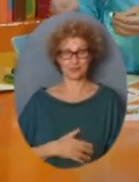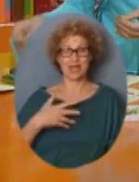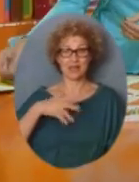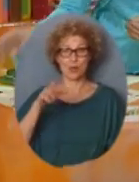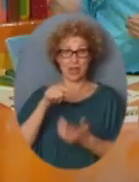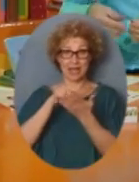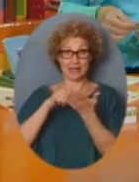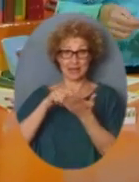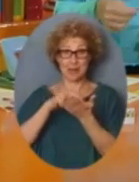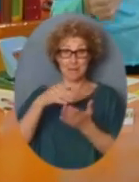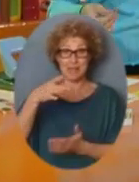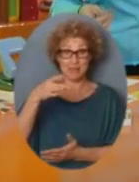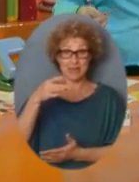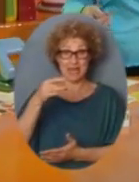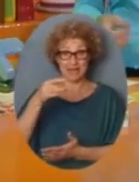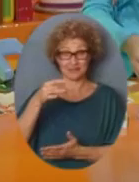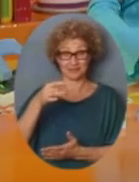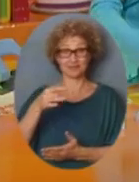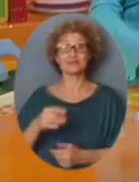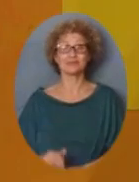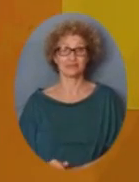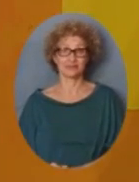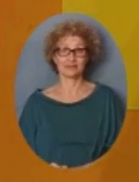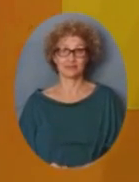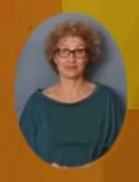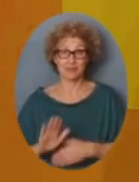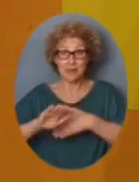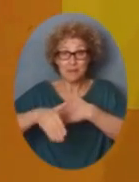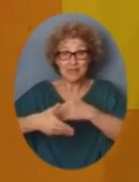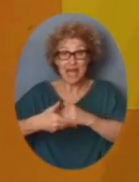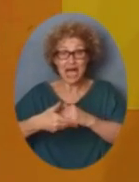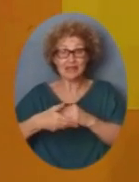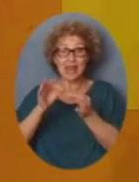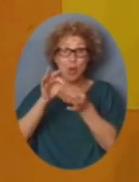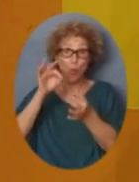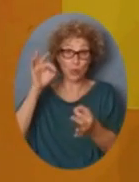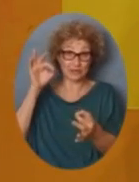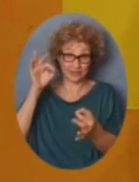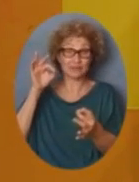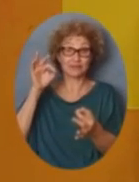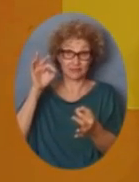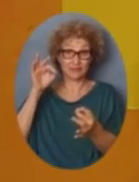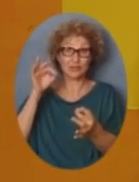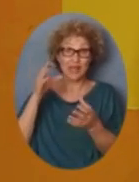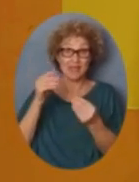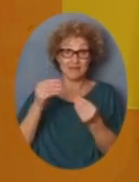ומדבקה אותה מתחת לחוט כשהדבק כלפי מעלה.